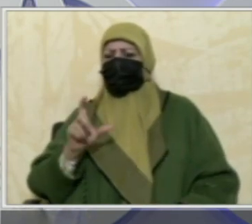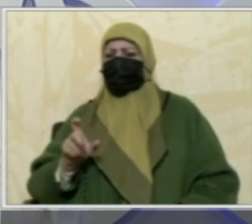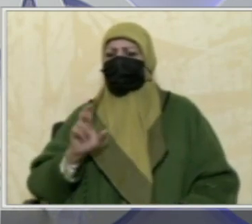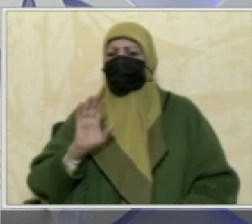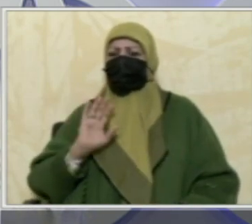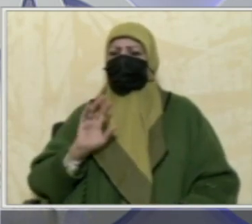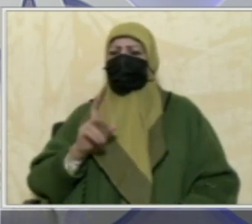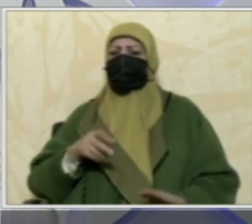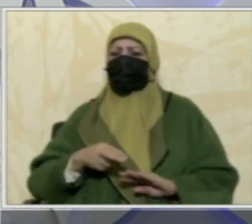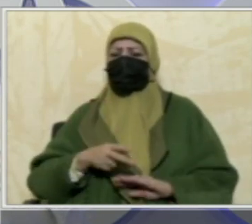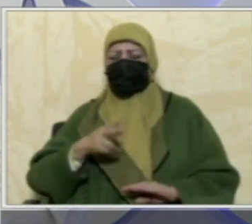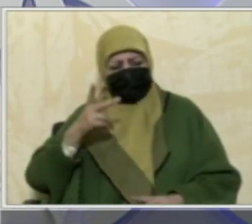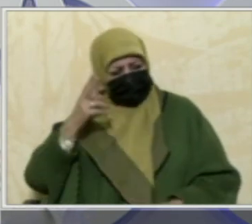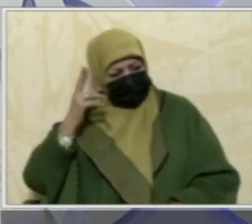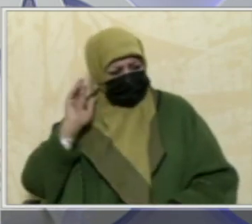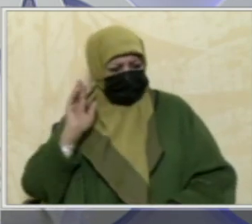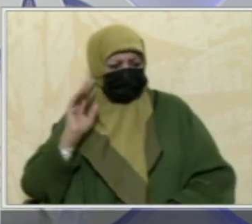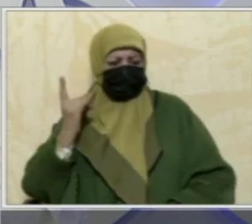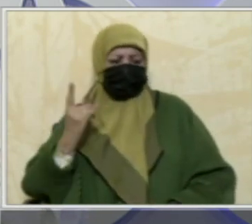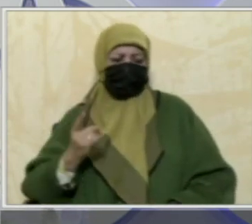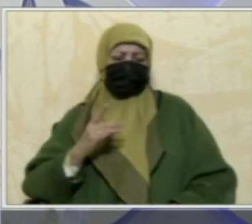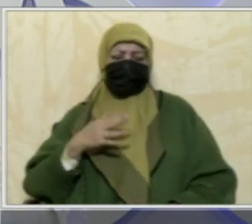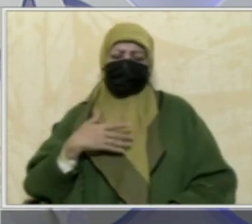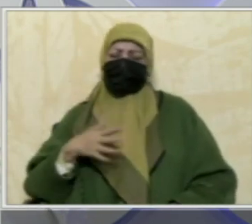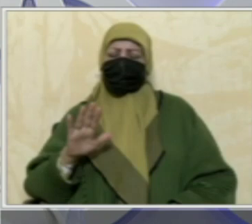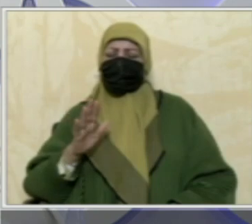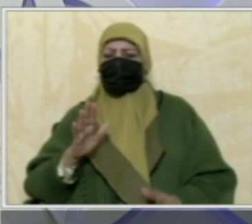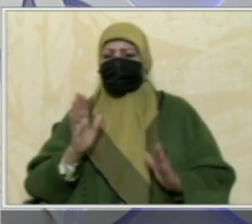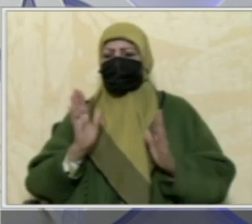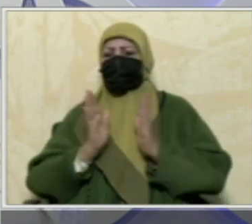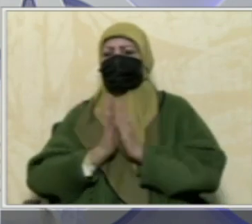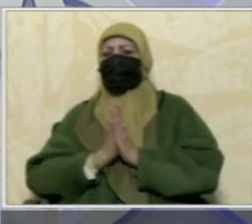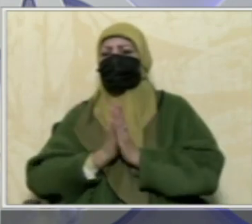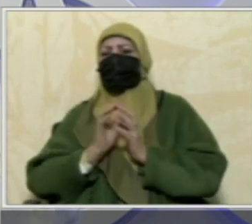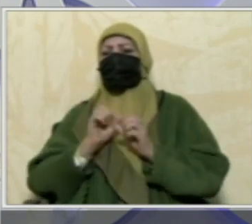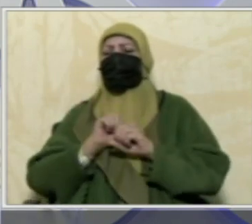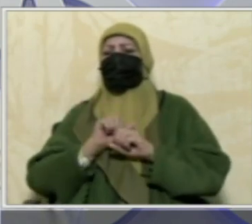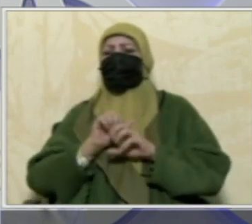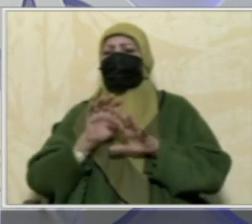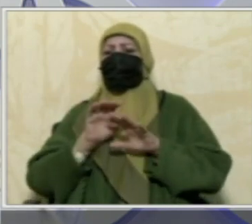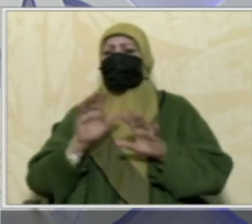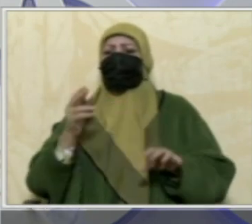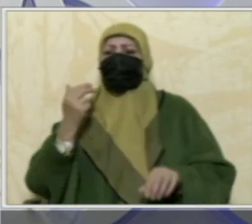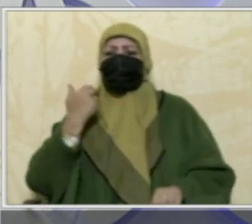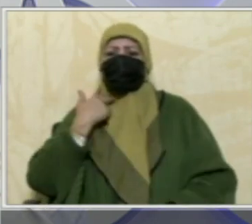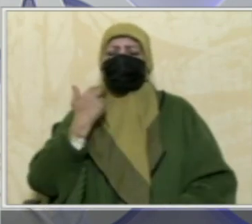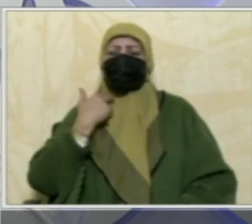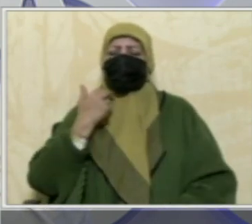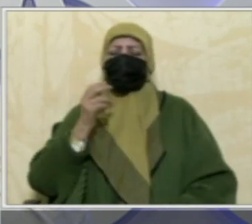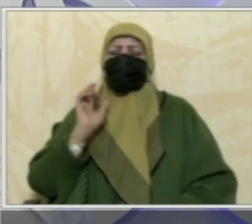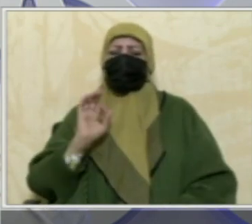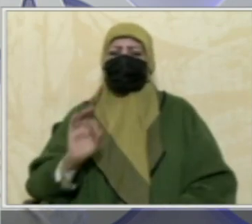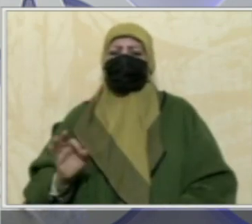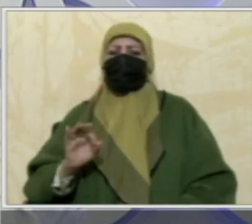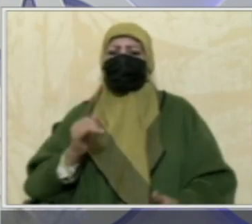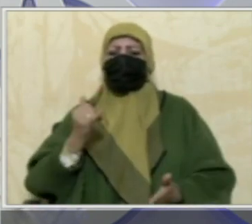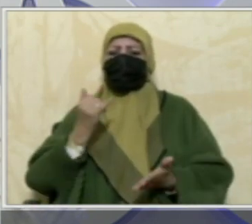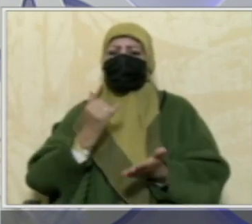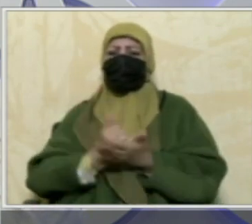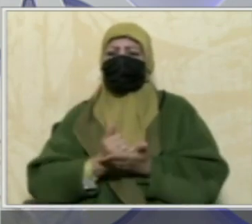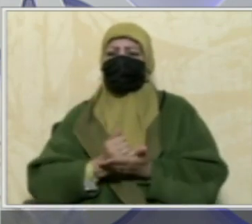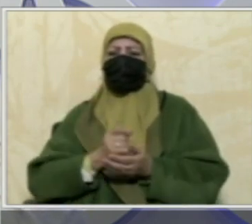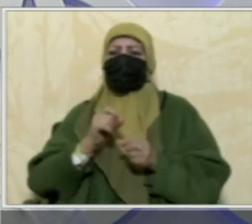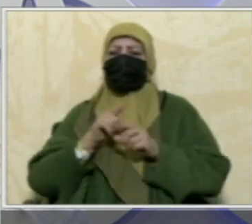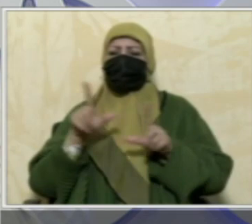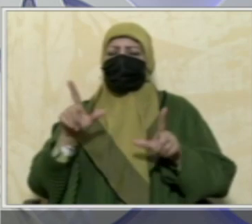فللاسف احنا بدات عندنا ظاهره الحرام الص والواجب الواضح الناس لا يسالون عنهم ما عليش